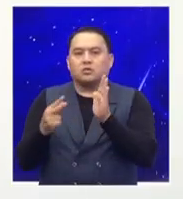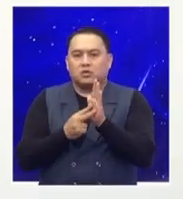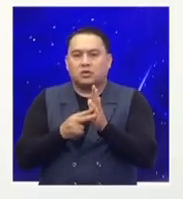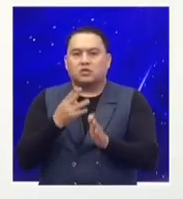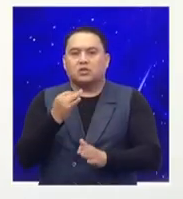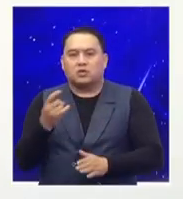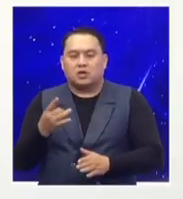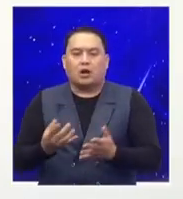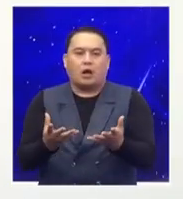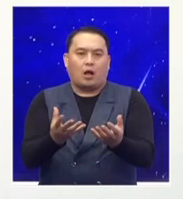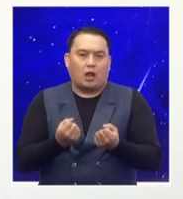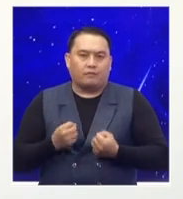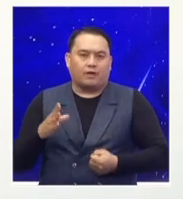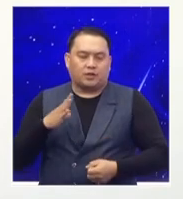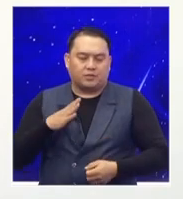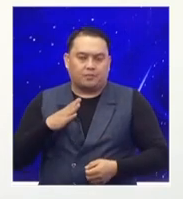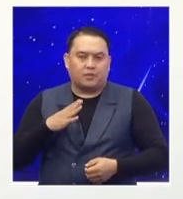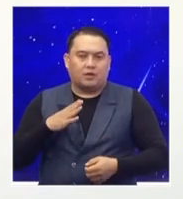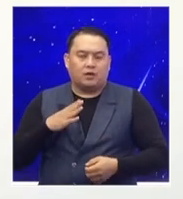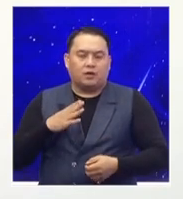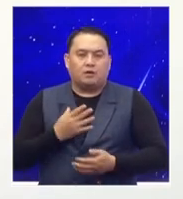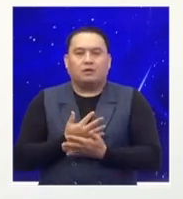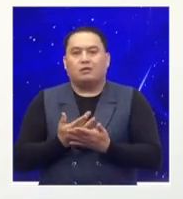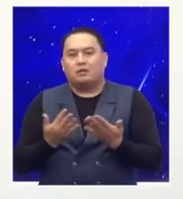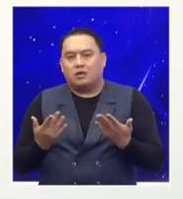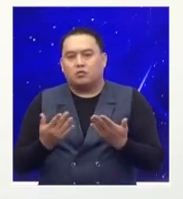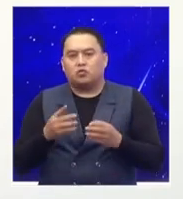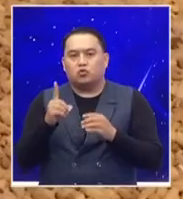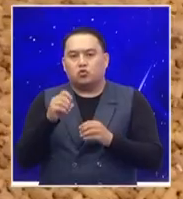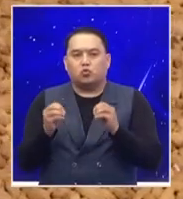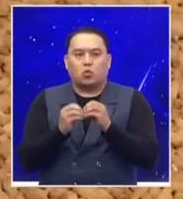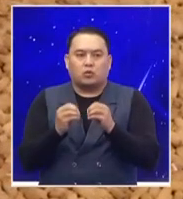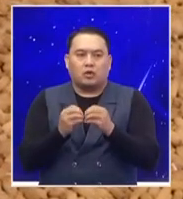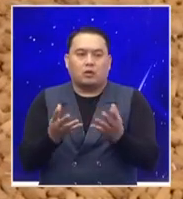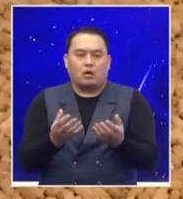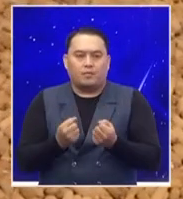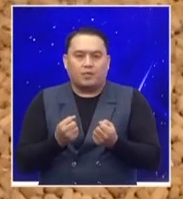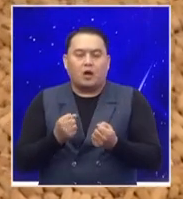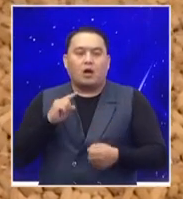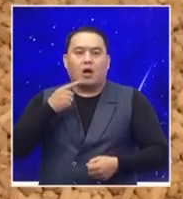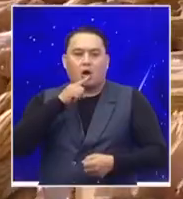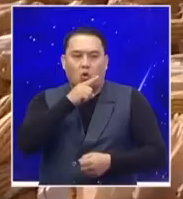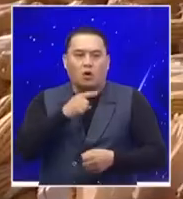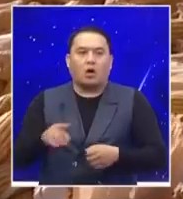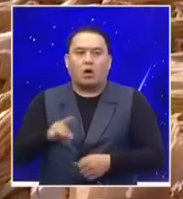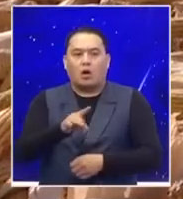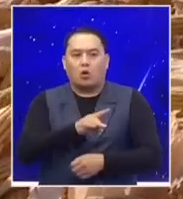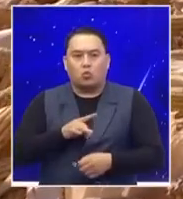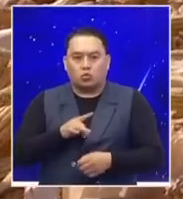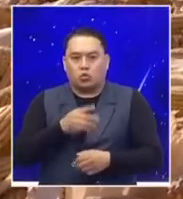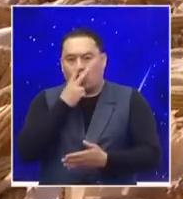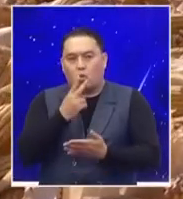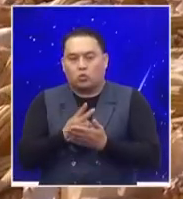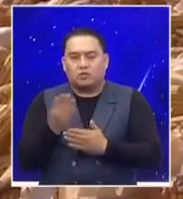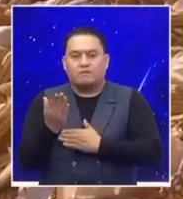центнер бір гектарын болып отыр. Кейбір шаруа қожақтарымыз 110 тонна алып отыр. Бұл вин шаруа қожалығы, аудандағы өнім алудағы